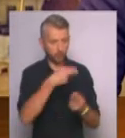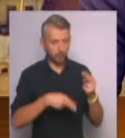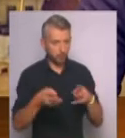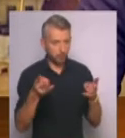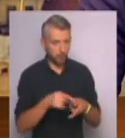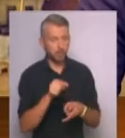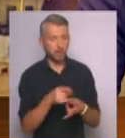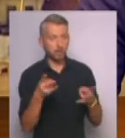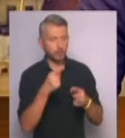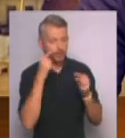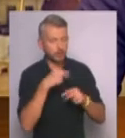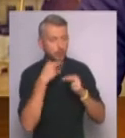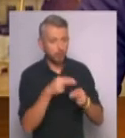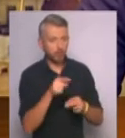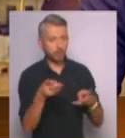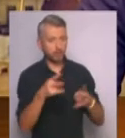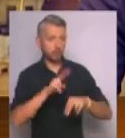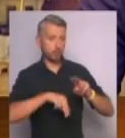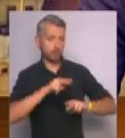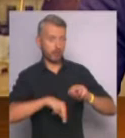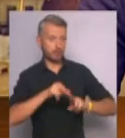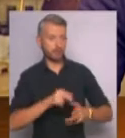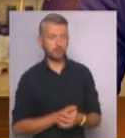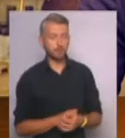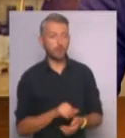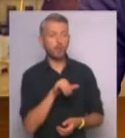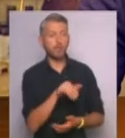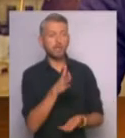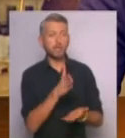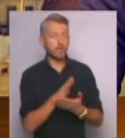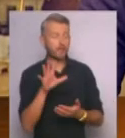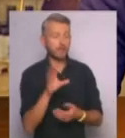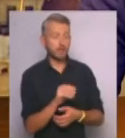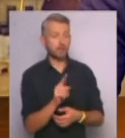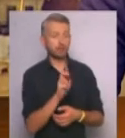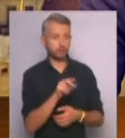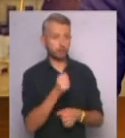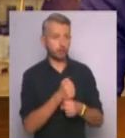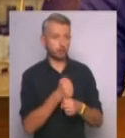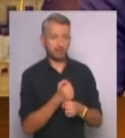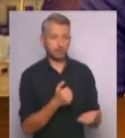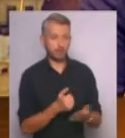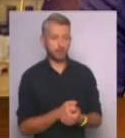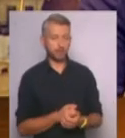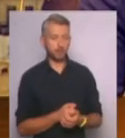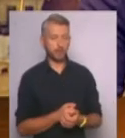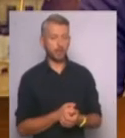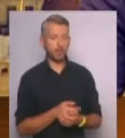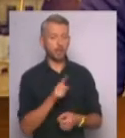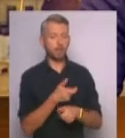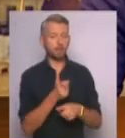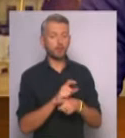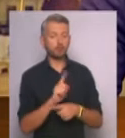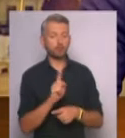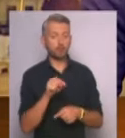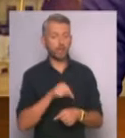неї потрібно звертати увагу, її потрібно побудувати. І в них є все для того, щоб її зробити. Тим більше, що